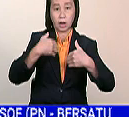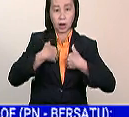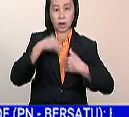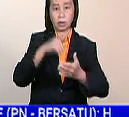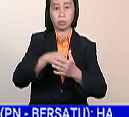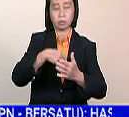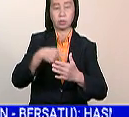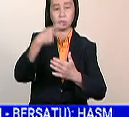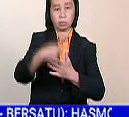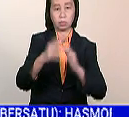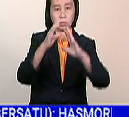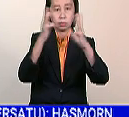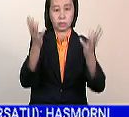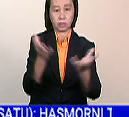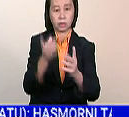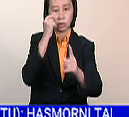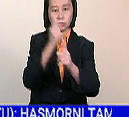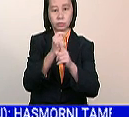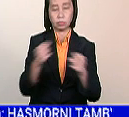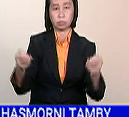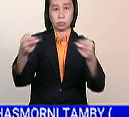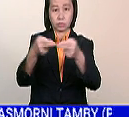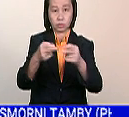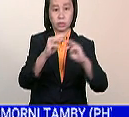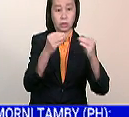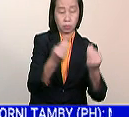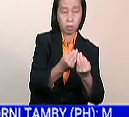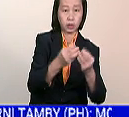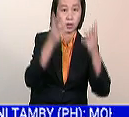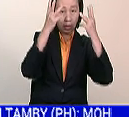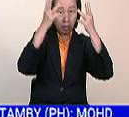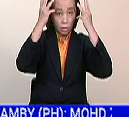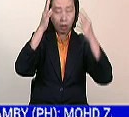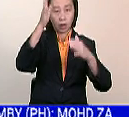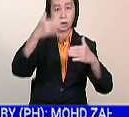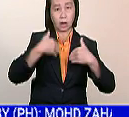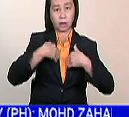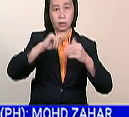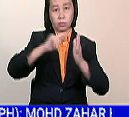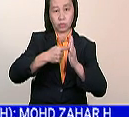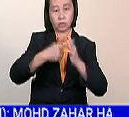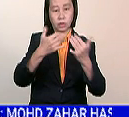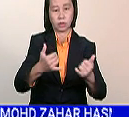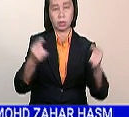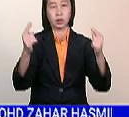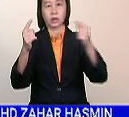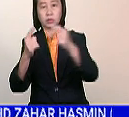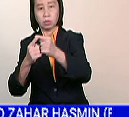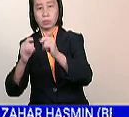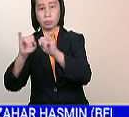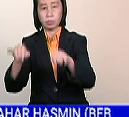di acara antarbangsa bertujuan menghubungkan masyarakat pribumi yang akan berlangsung bermula hari ini hingga